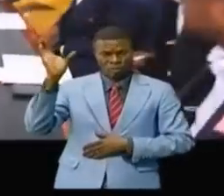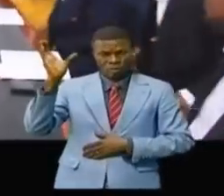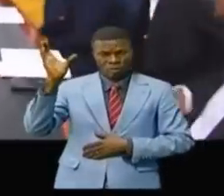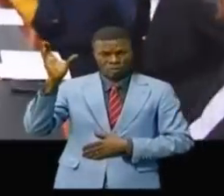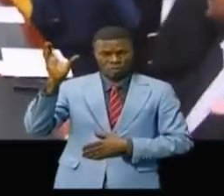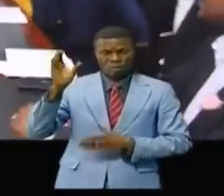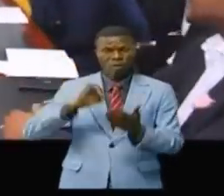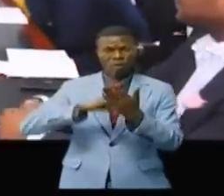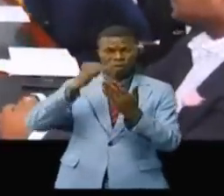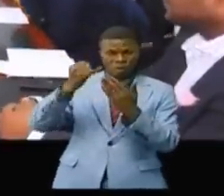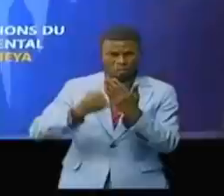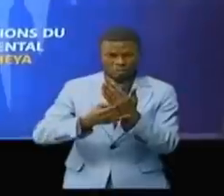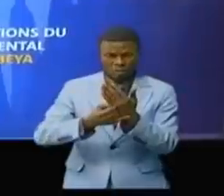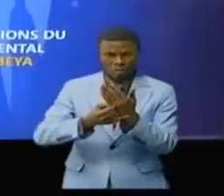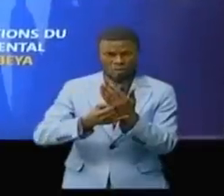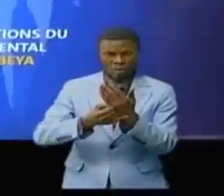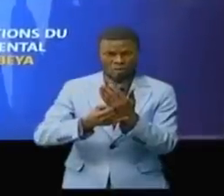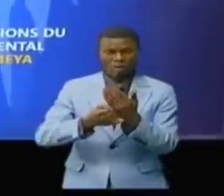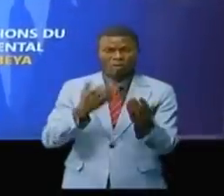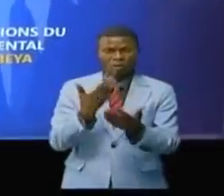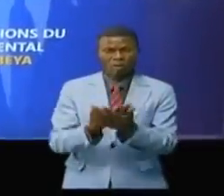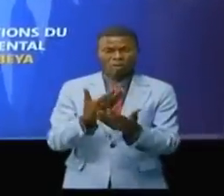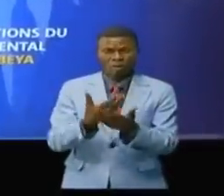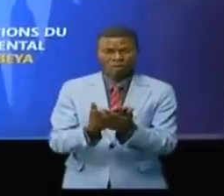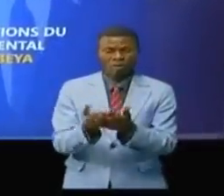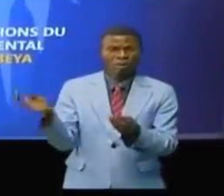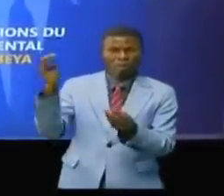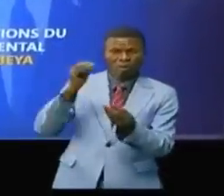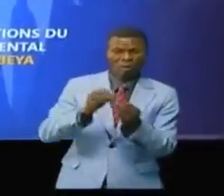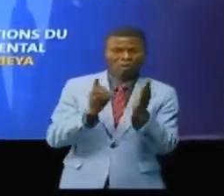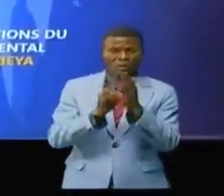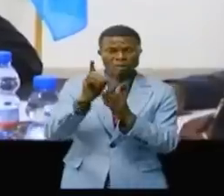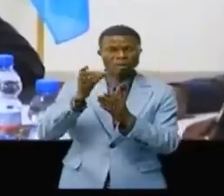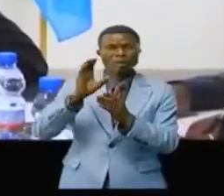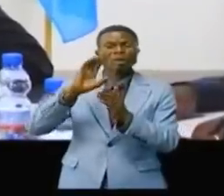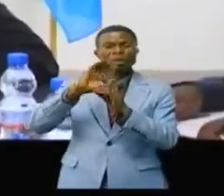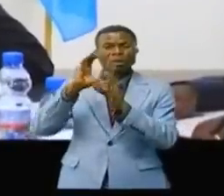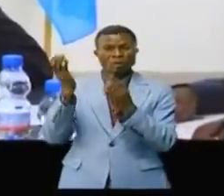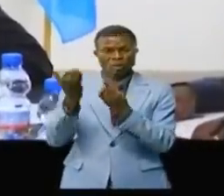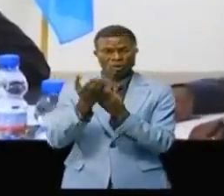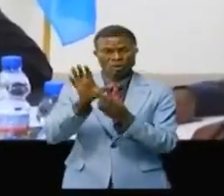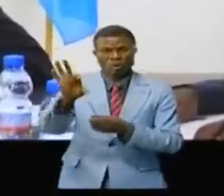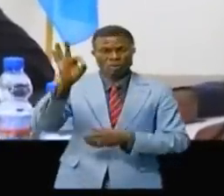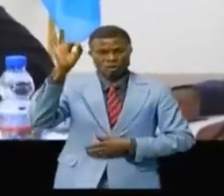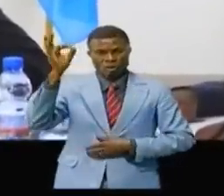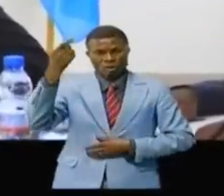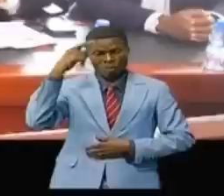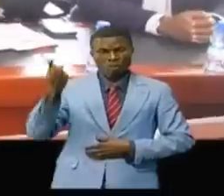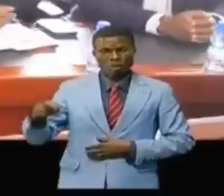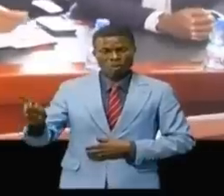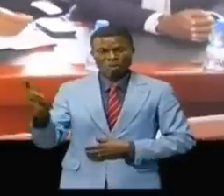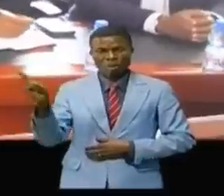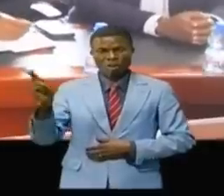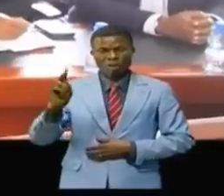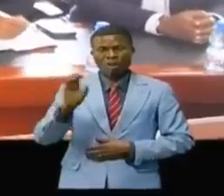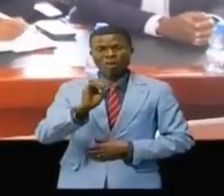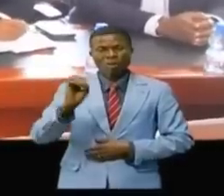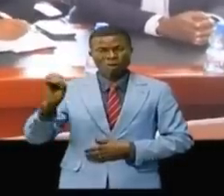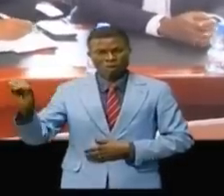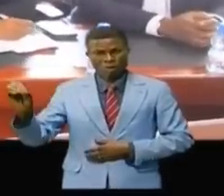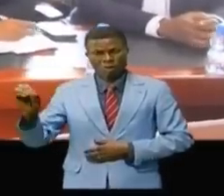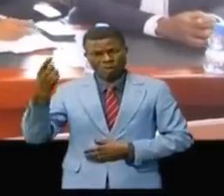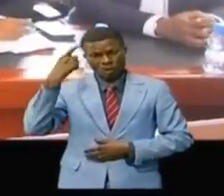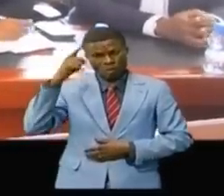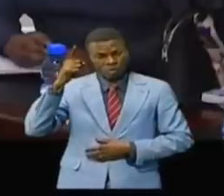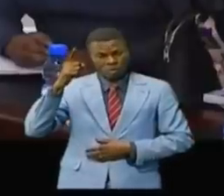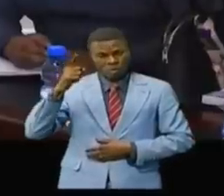des projets du programme d'urgence intégré de développement communautaire retenu en faveur de la province du Kasaï oriental en vue de